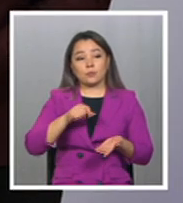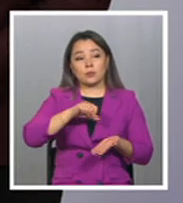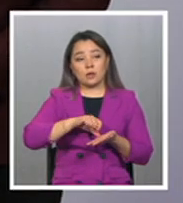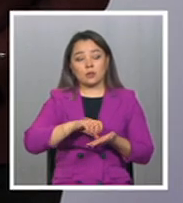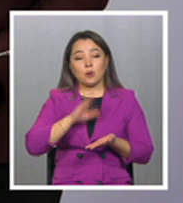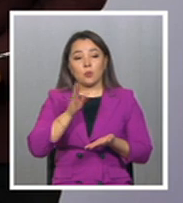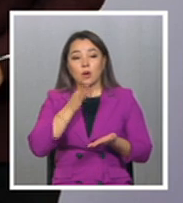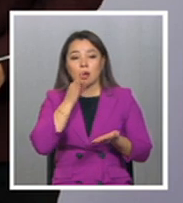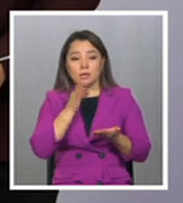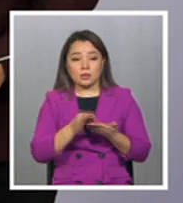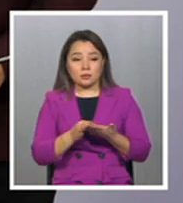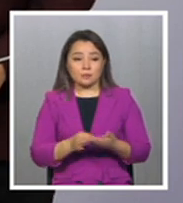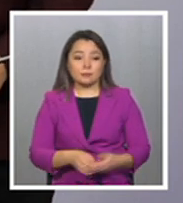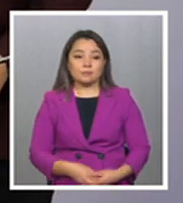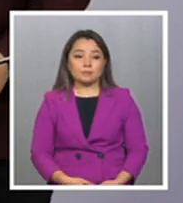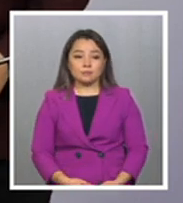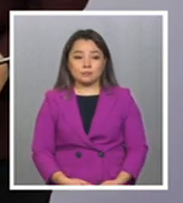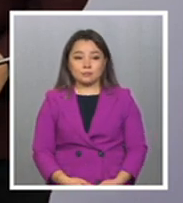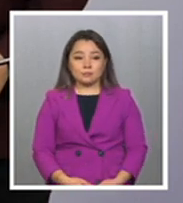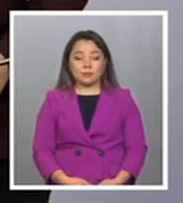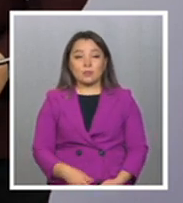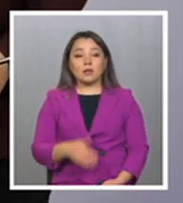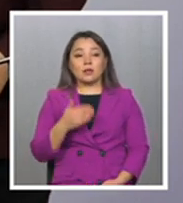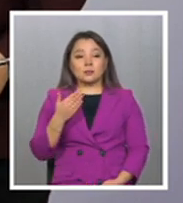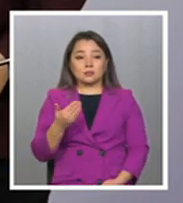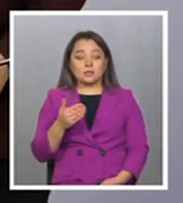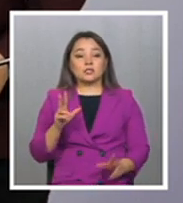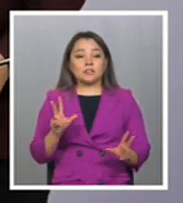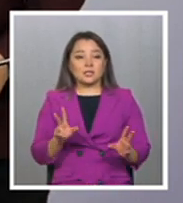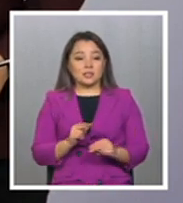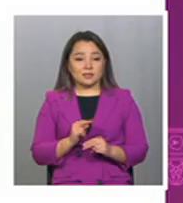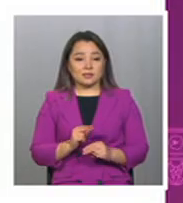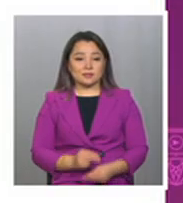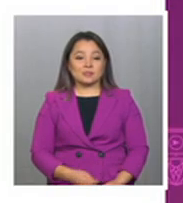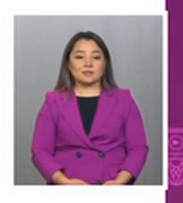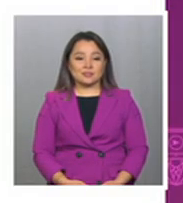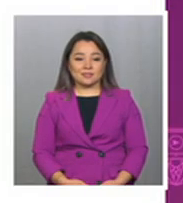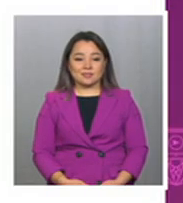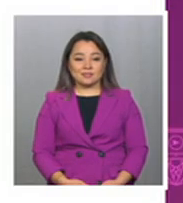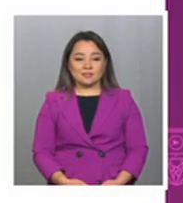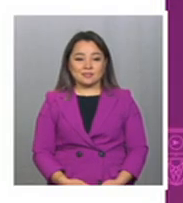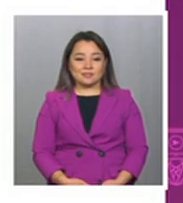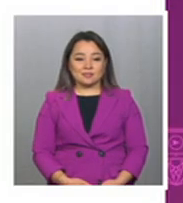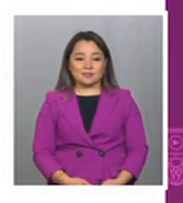боламын, деді. Сіздерге сәттілік тілеймін.